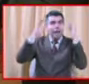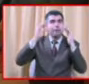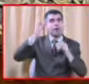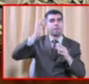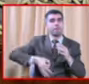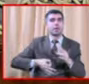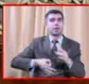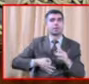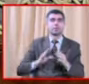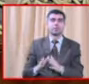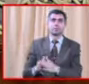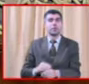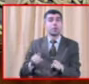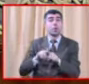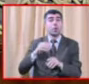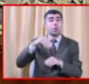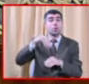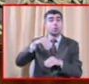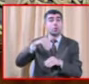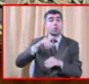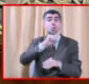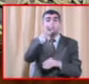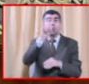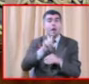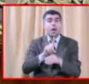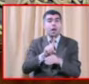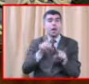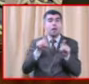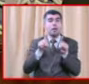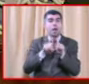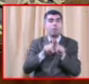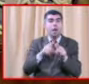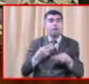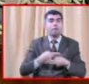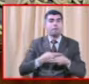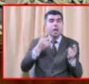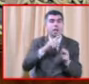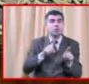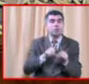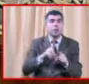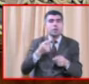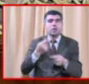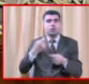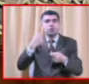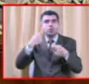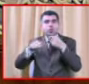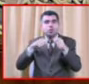الوقت استثنائي من أجل الثقافة. لغة الإشهار، فليتقدم أحد السادة النواب المحترمين بطرح سؤال.